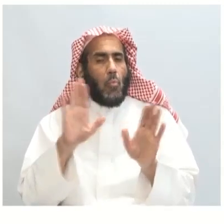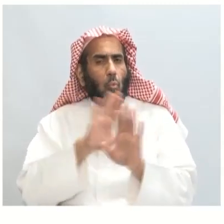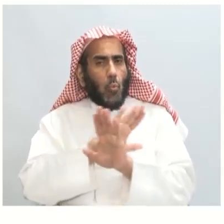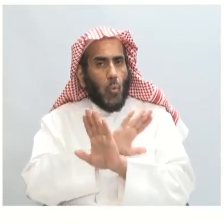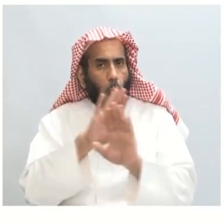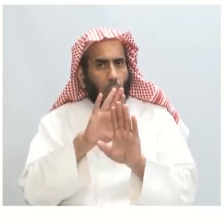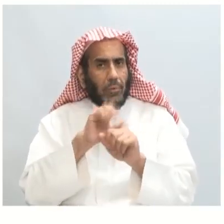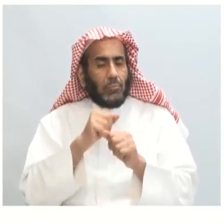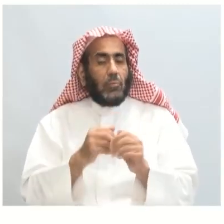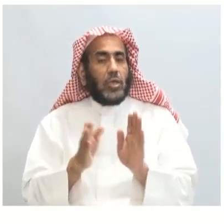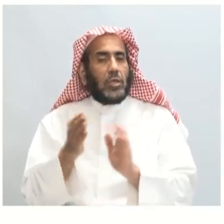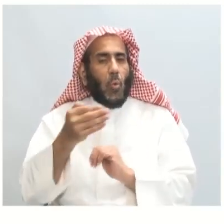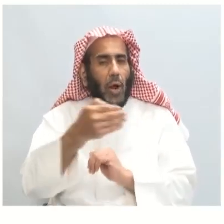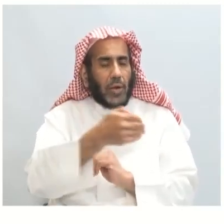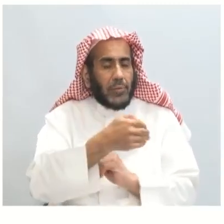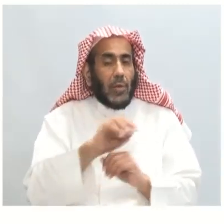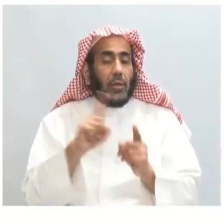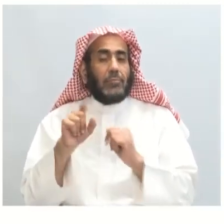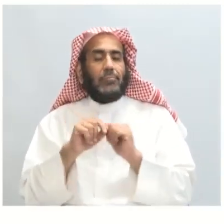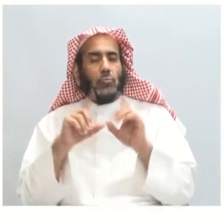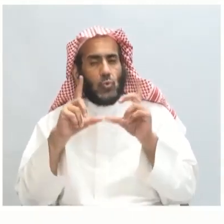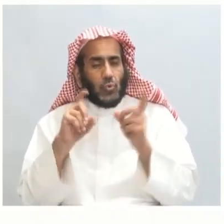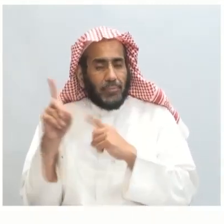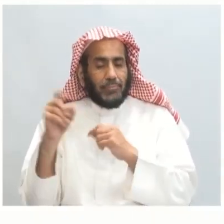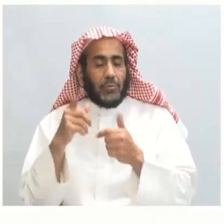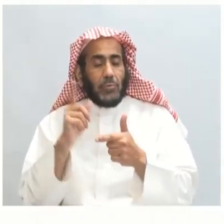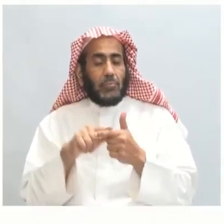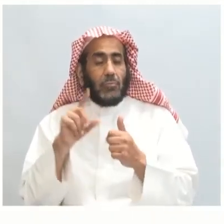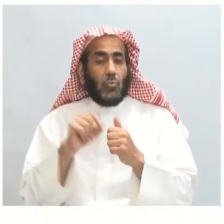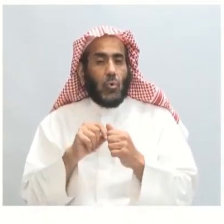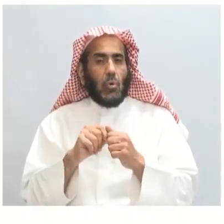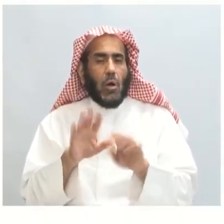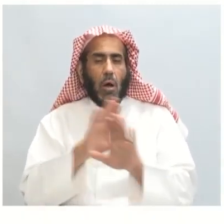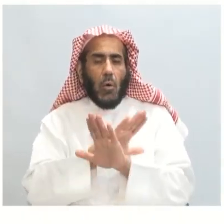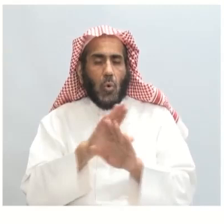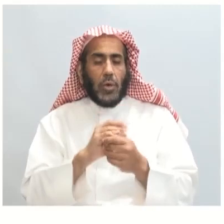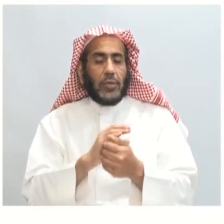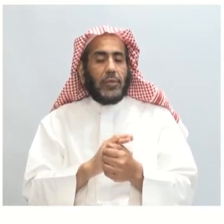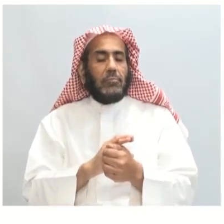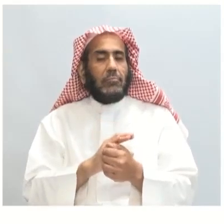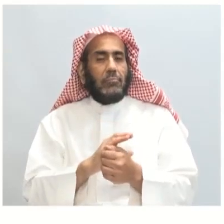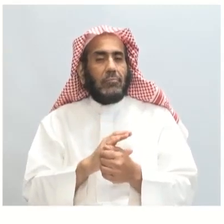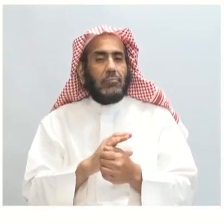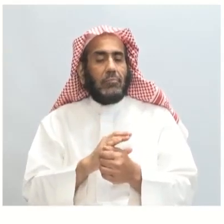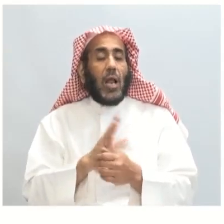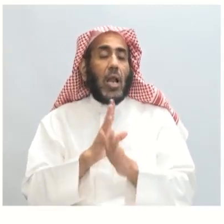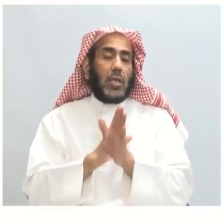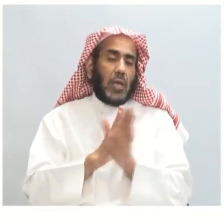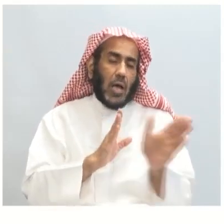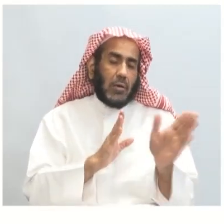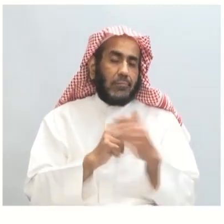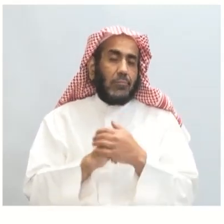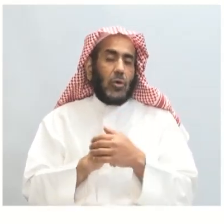من الدوران ايضا احسنتم ممنوع الاتجاه الى لليسار